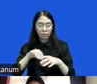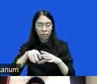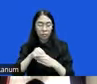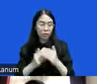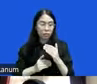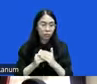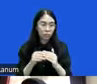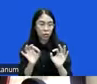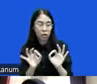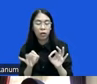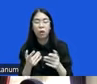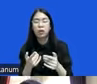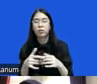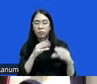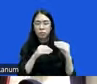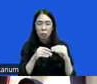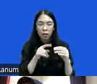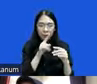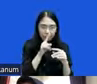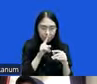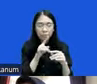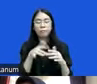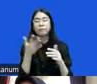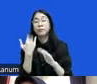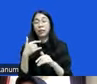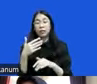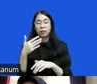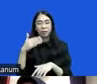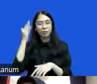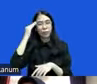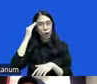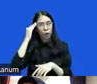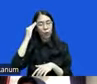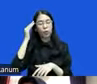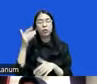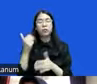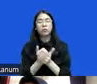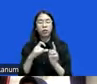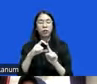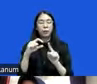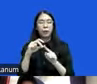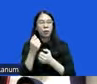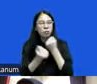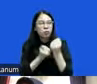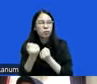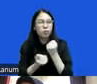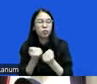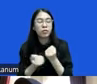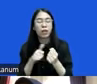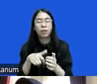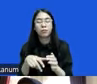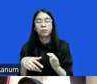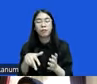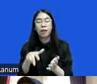dibahas secara sembunyi-sembunyi dan yang terakhir kemarin kan kita tahu sendiri bahwa DPR juga berusaha untuk kemudian menganulir putusan MK